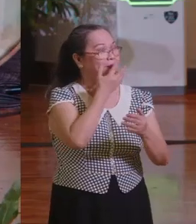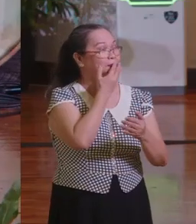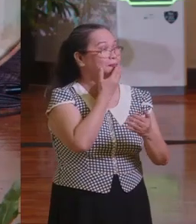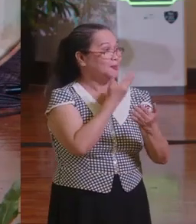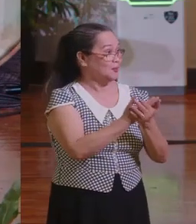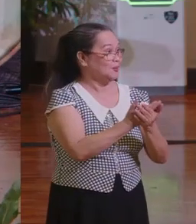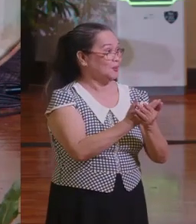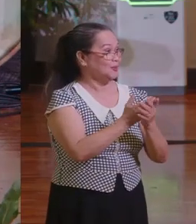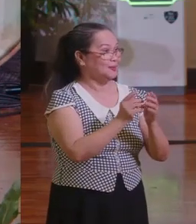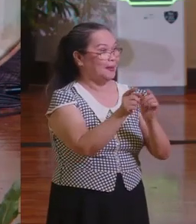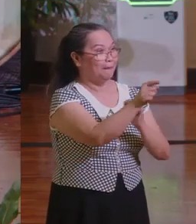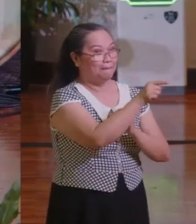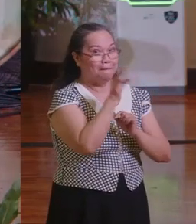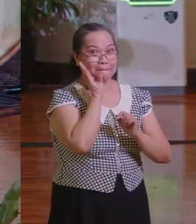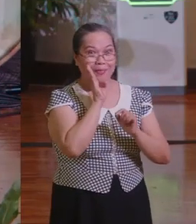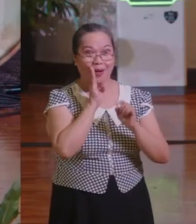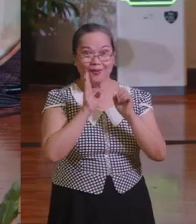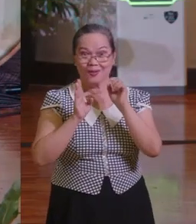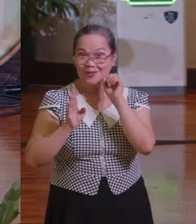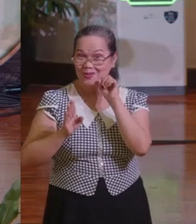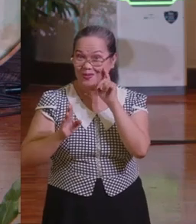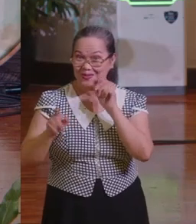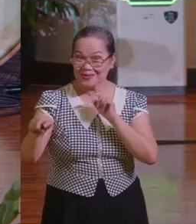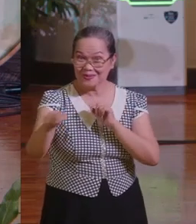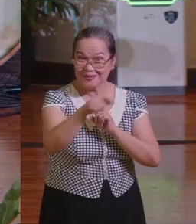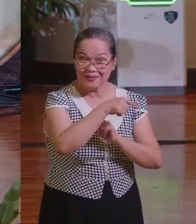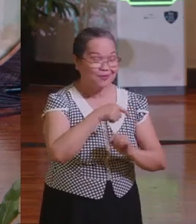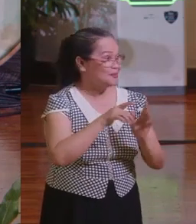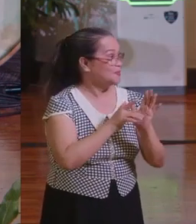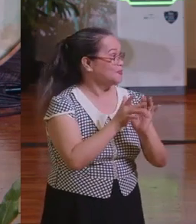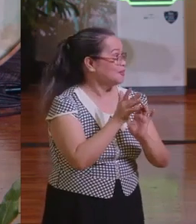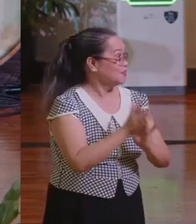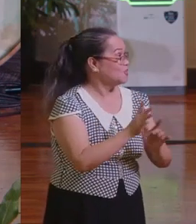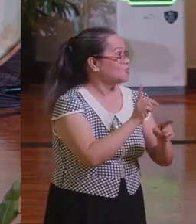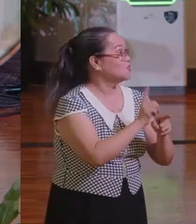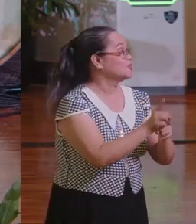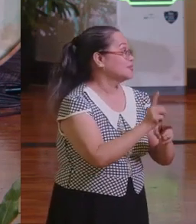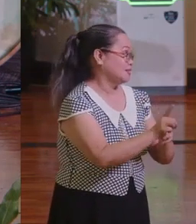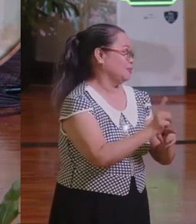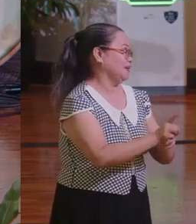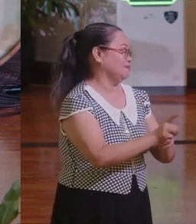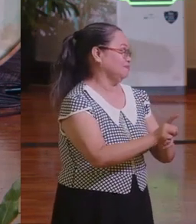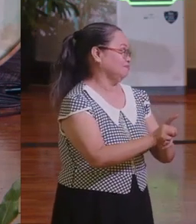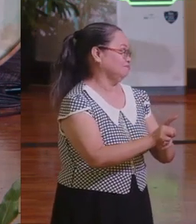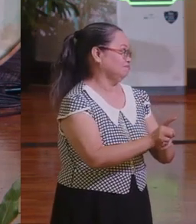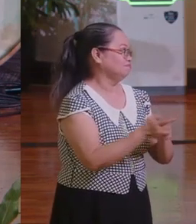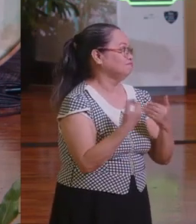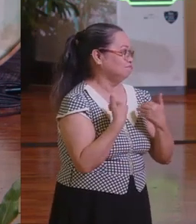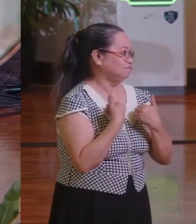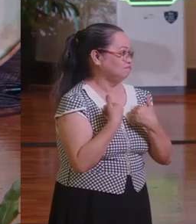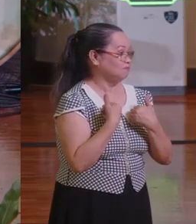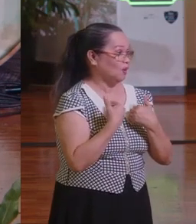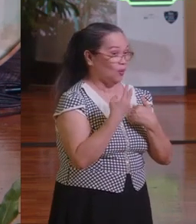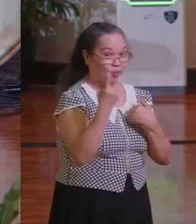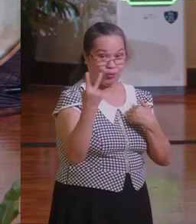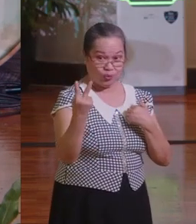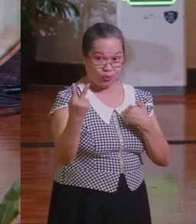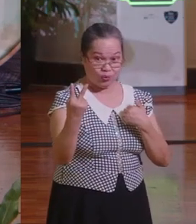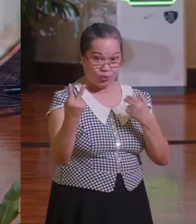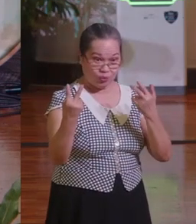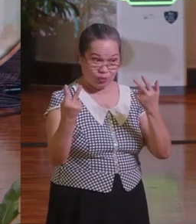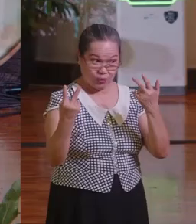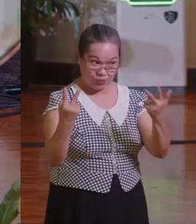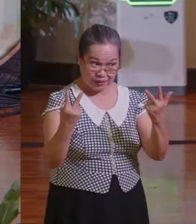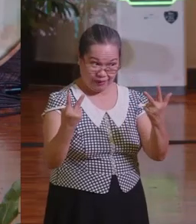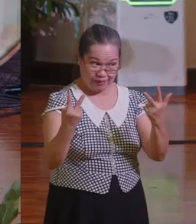pagiging magkakapatid sa pananampalataya. Mabisa po ang church discipline ng isang kapatiran. For where 2 or 3 are gathered in